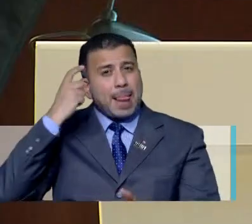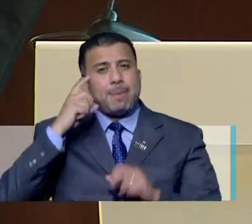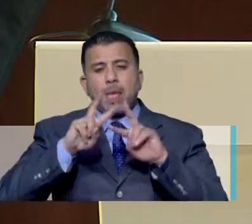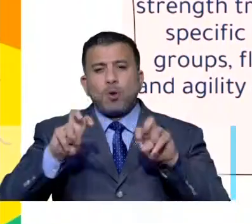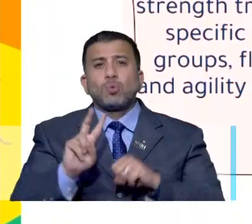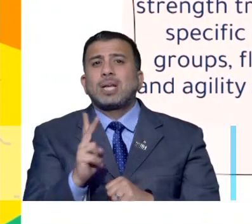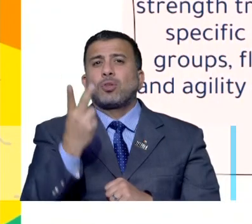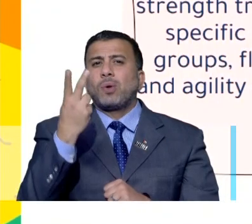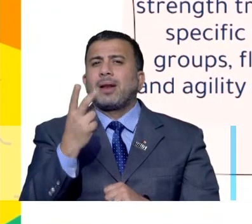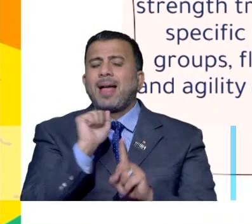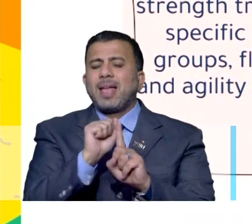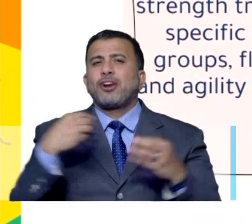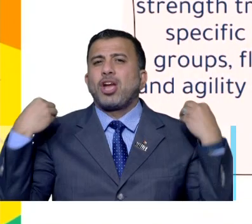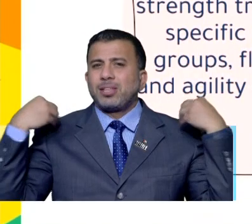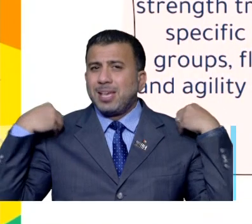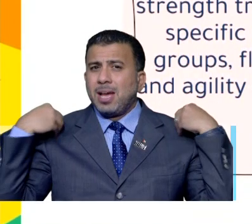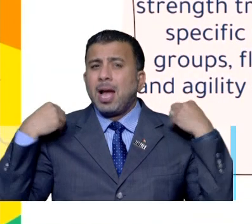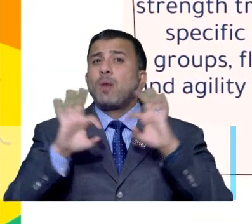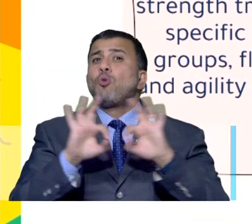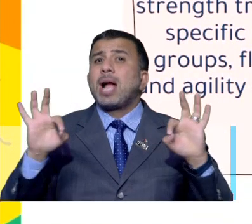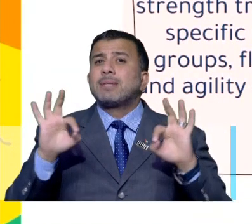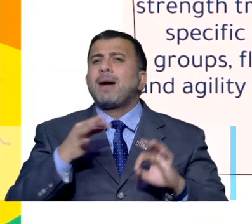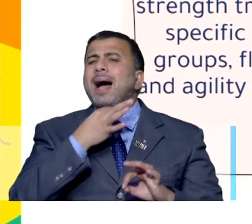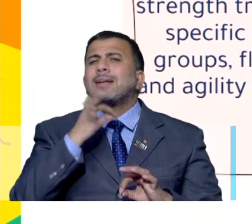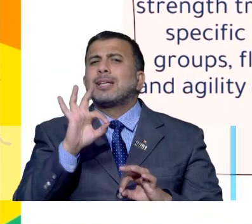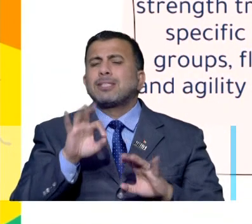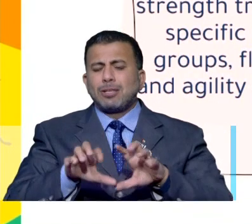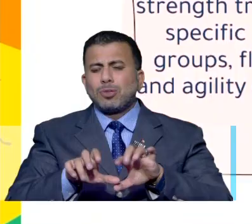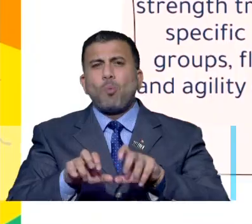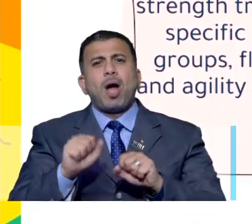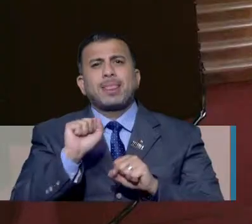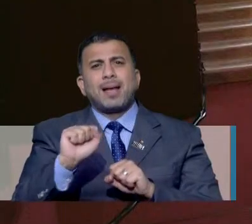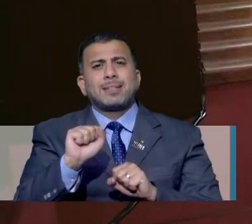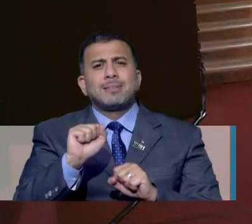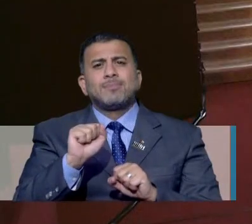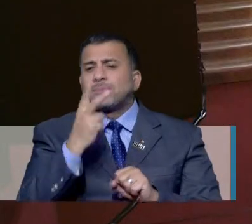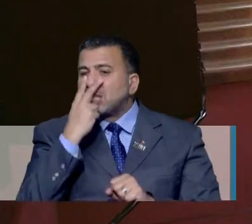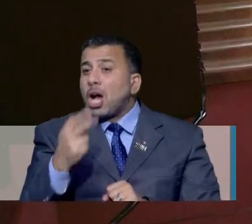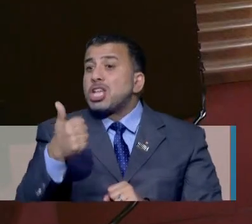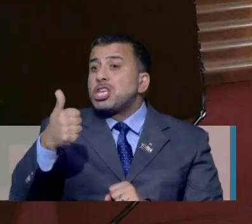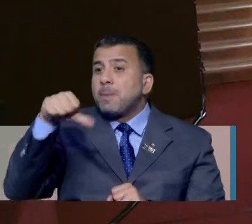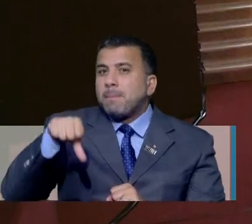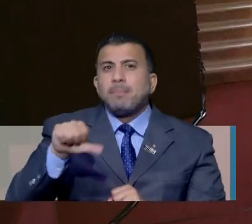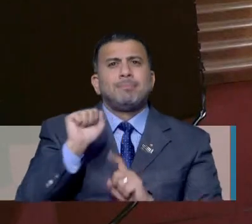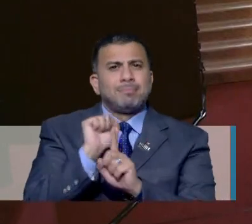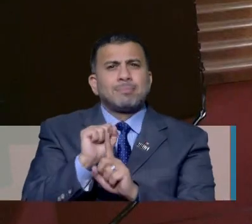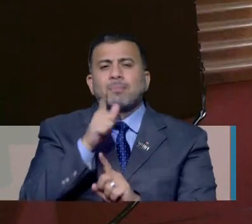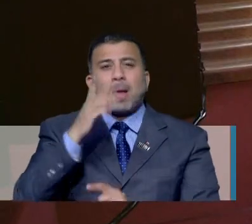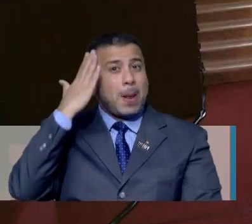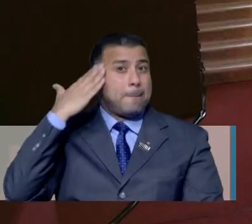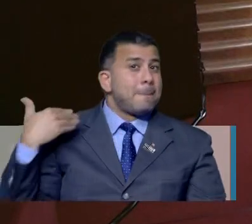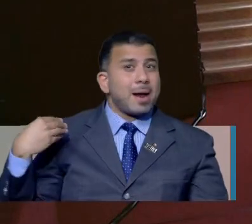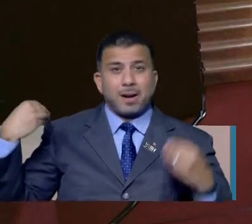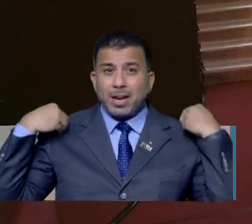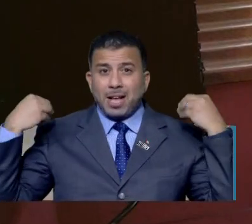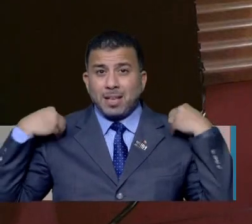المركز العلمي لبحوث وتطوير الاداء الرياضي المجهز باحدث انظمه ومعدات تقييم الاداء والذي يمنح المراه